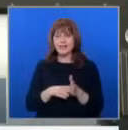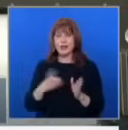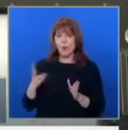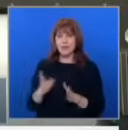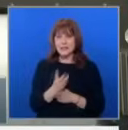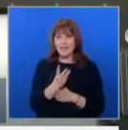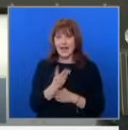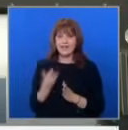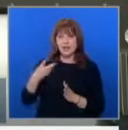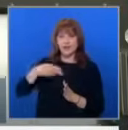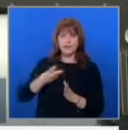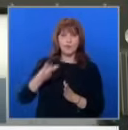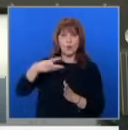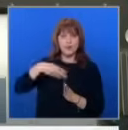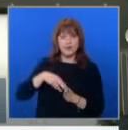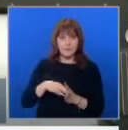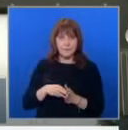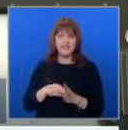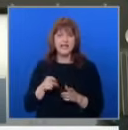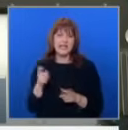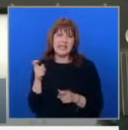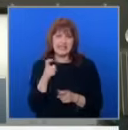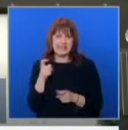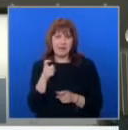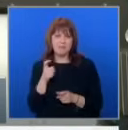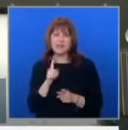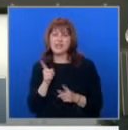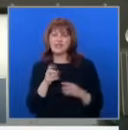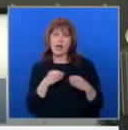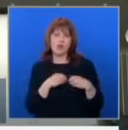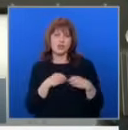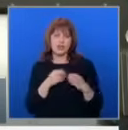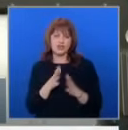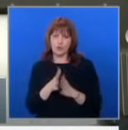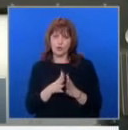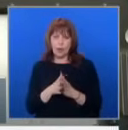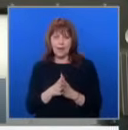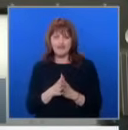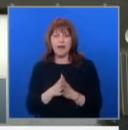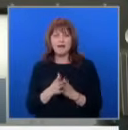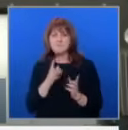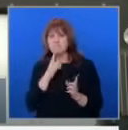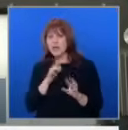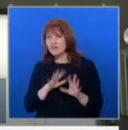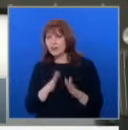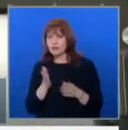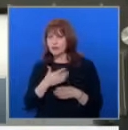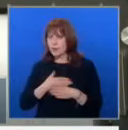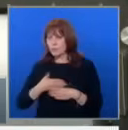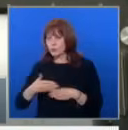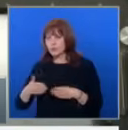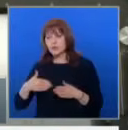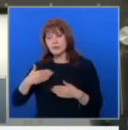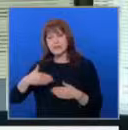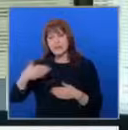труса. Тези вторичните трусове са предимно слаби, неосезаеми за хората, по-голямата част от тях, и вероятно ще продължат и през